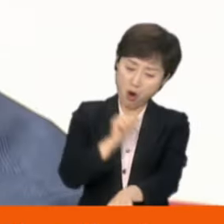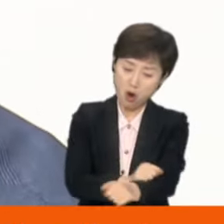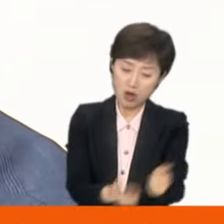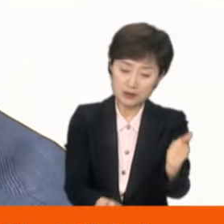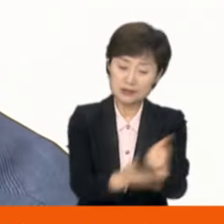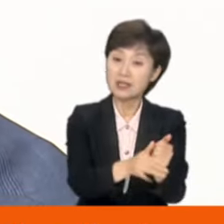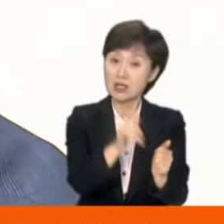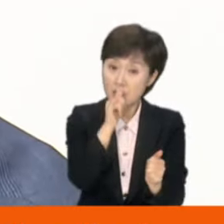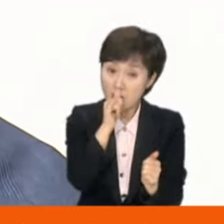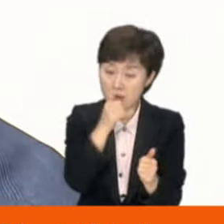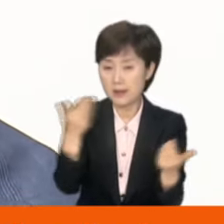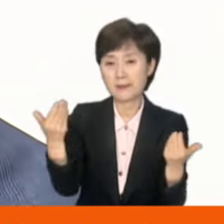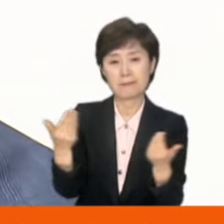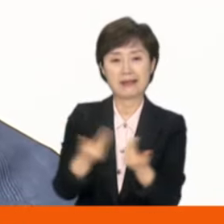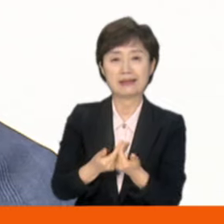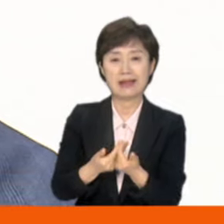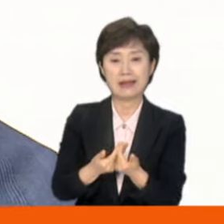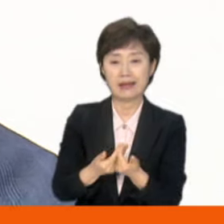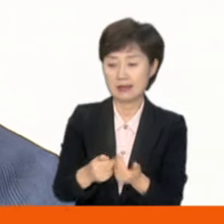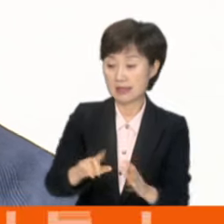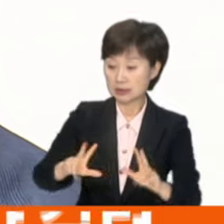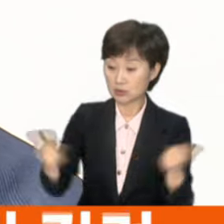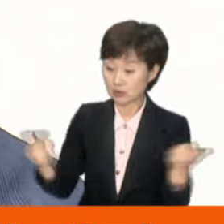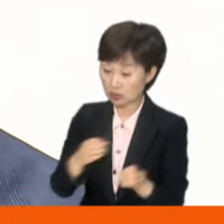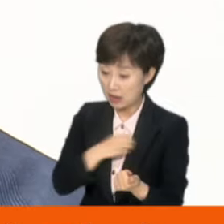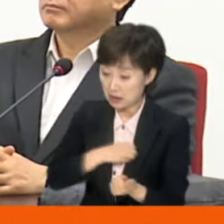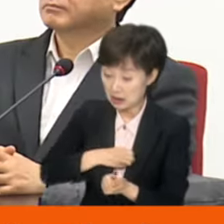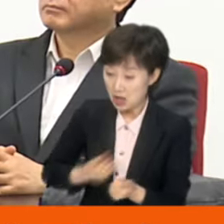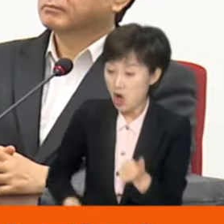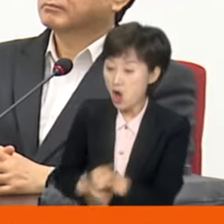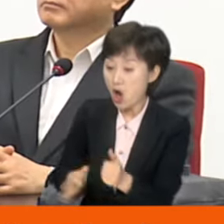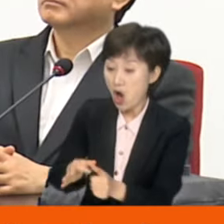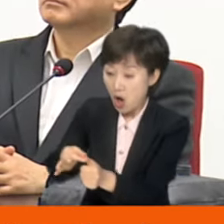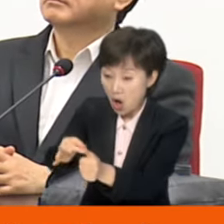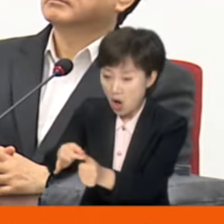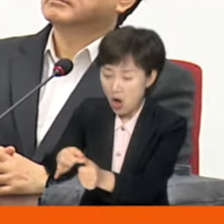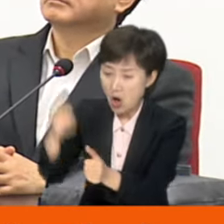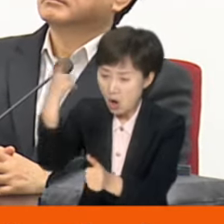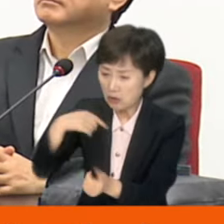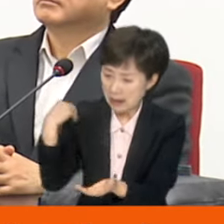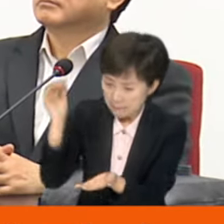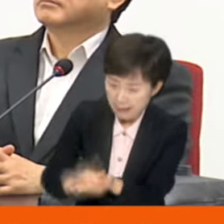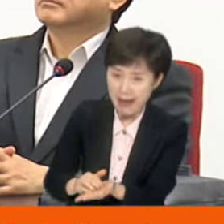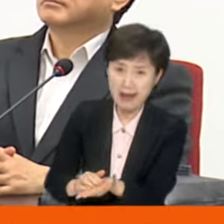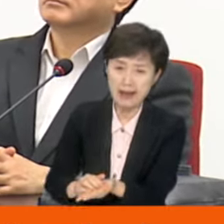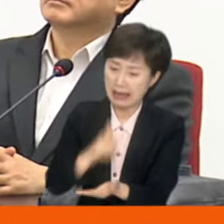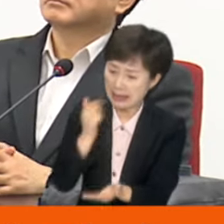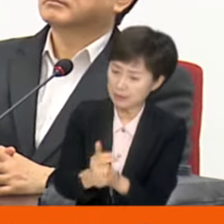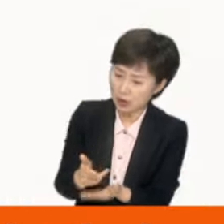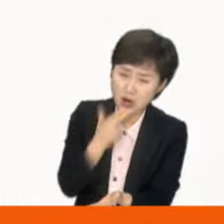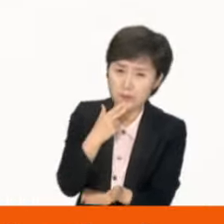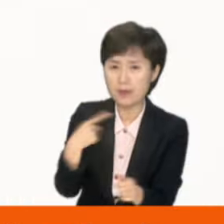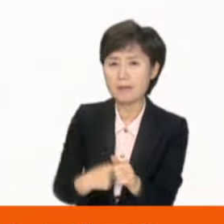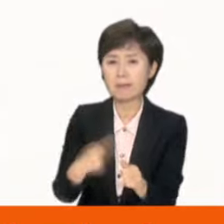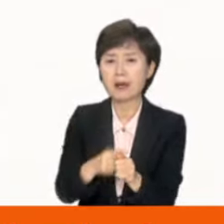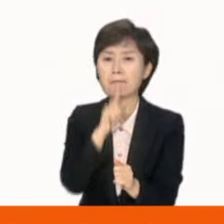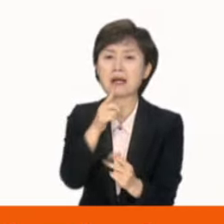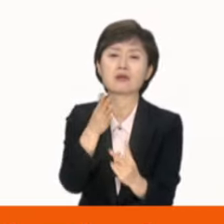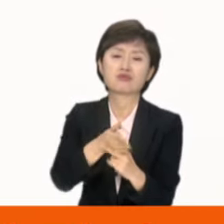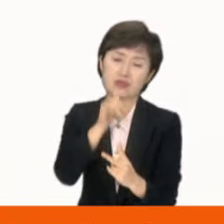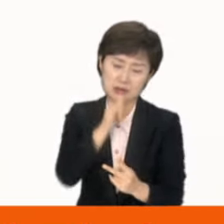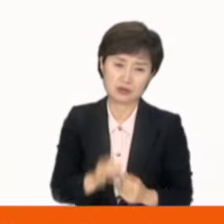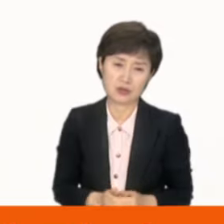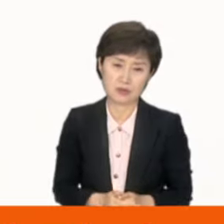있는 반면 현역 의원들이 대거 공천을 받고 물갈이에 실패해 무감동 공천을 했다는 비판론도 적지 않게